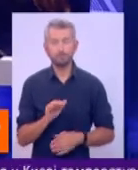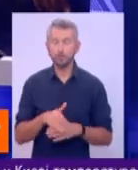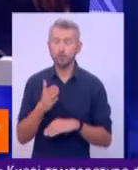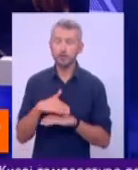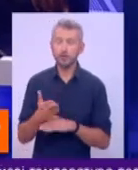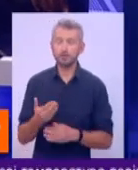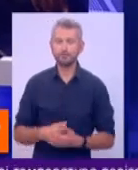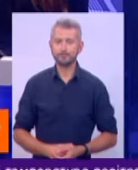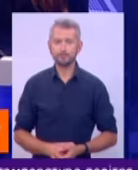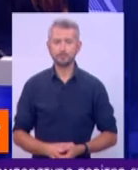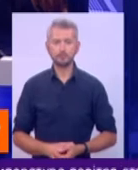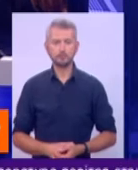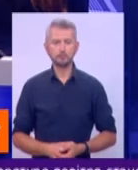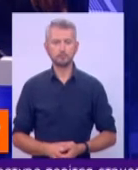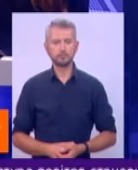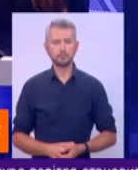вечора.